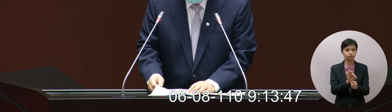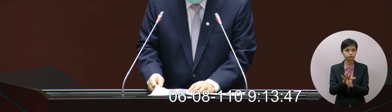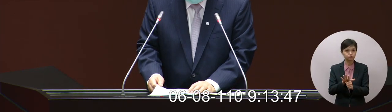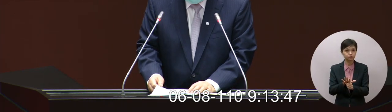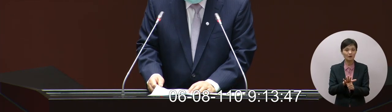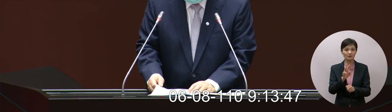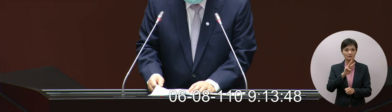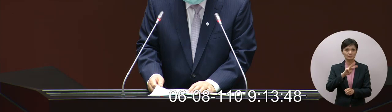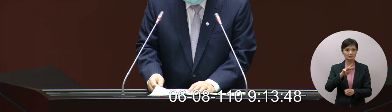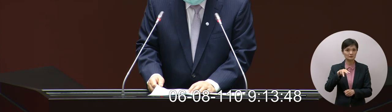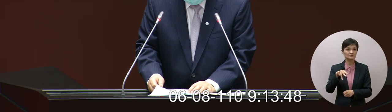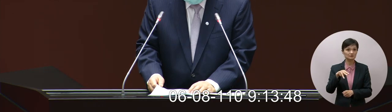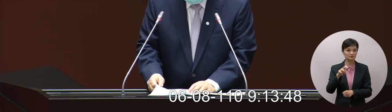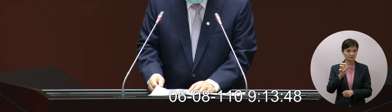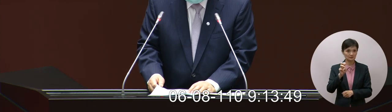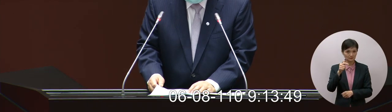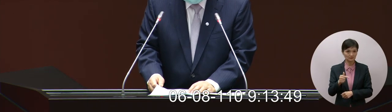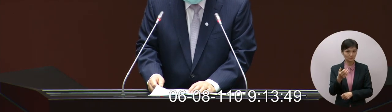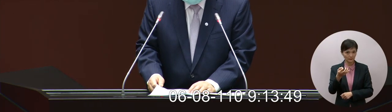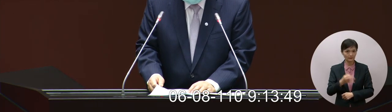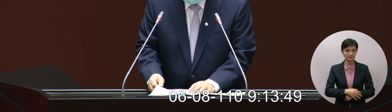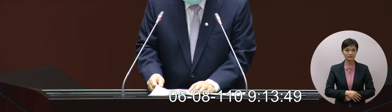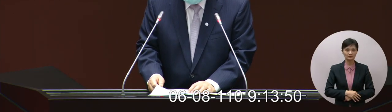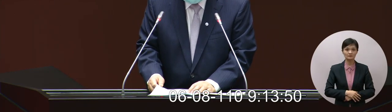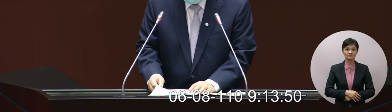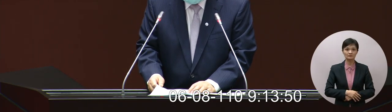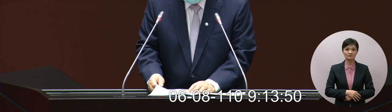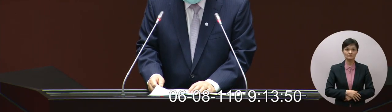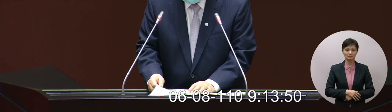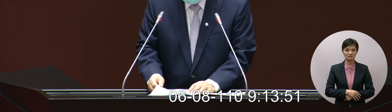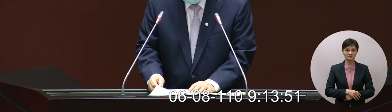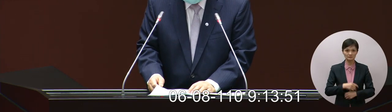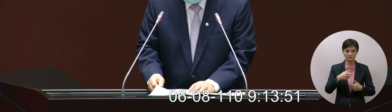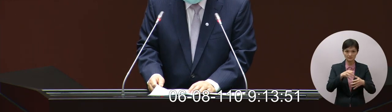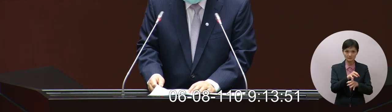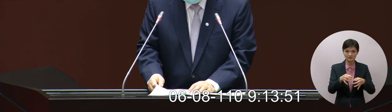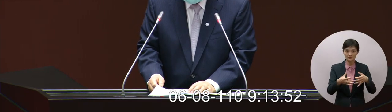3030亿元等。第四是经济部编列